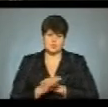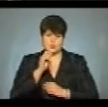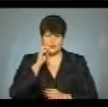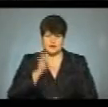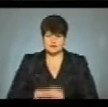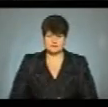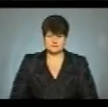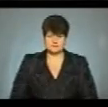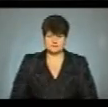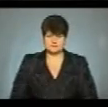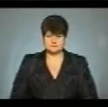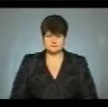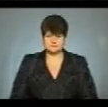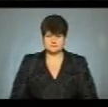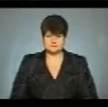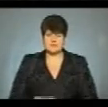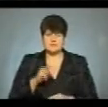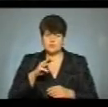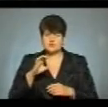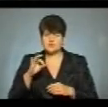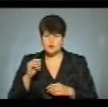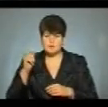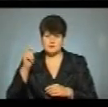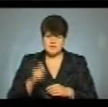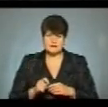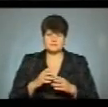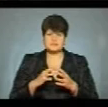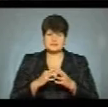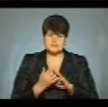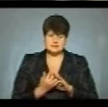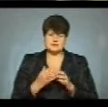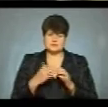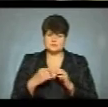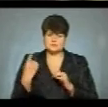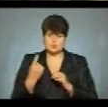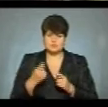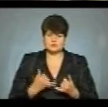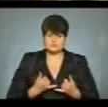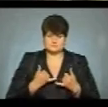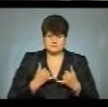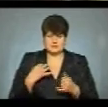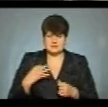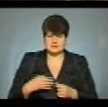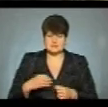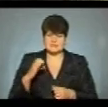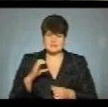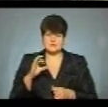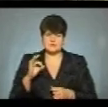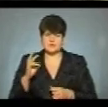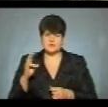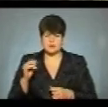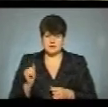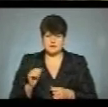України. Микола Сонько приїхав із села Станіслав, що на Херсонщині, щоб вшанувати пам'ять сина Сергія Сонька.